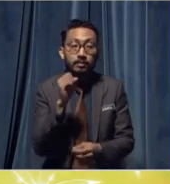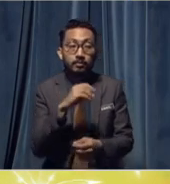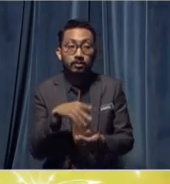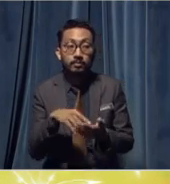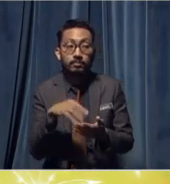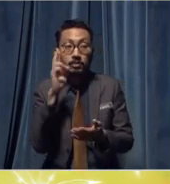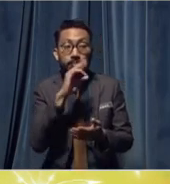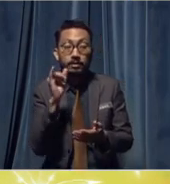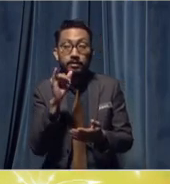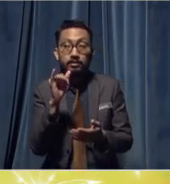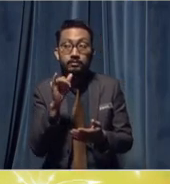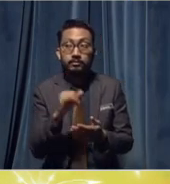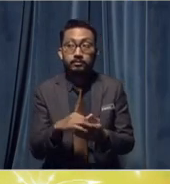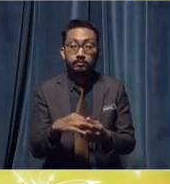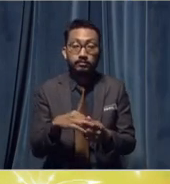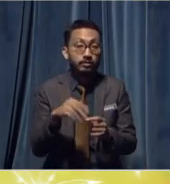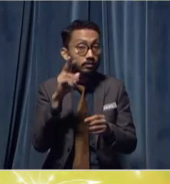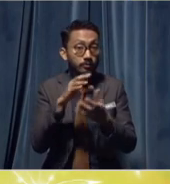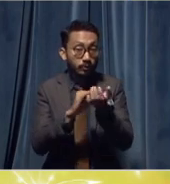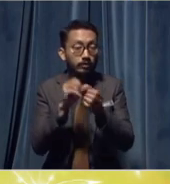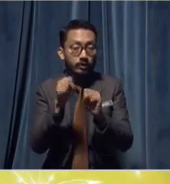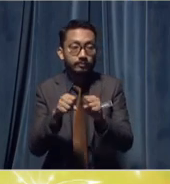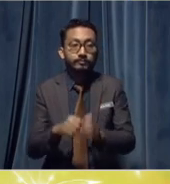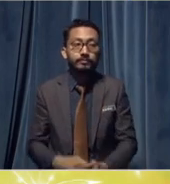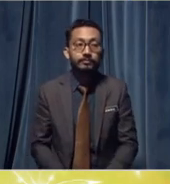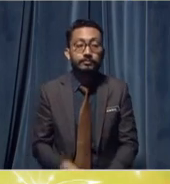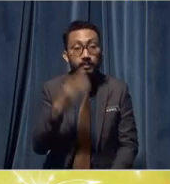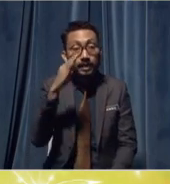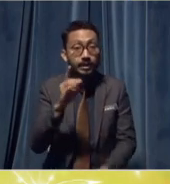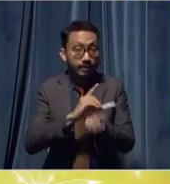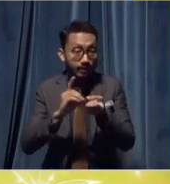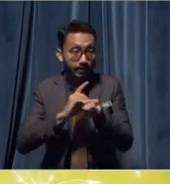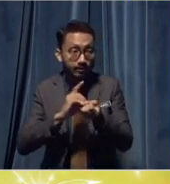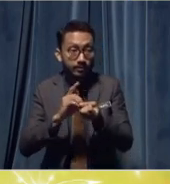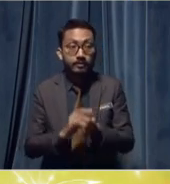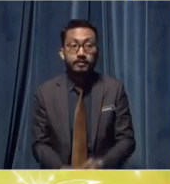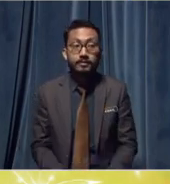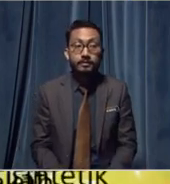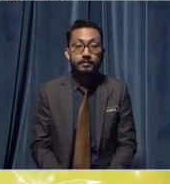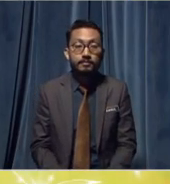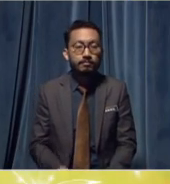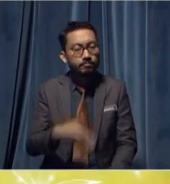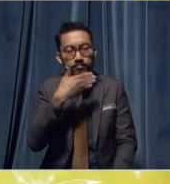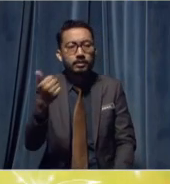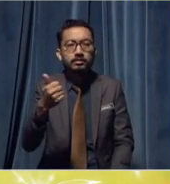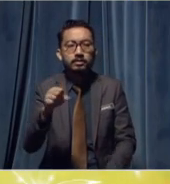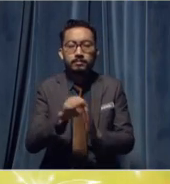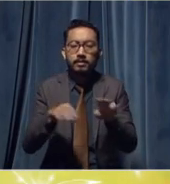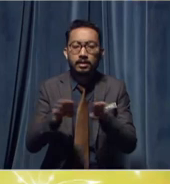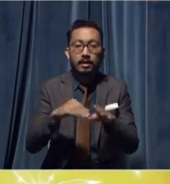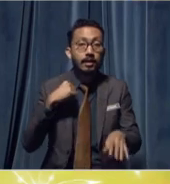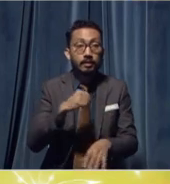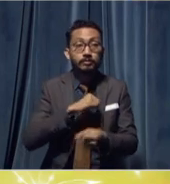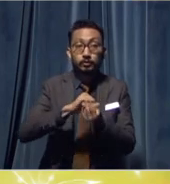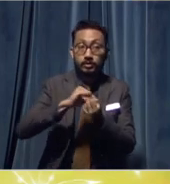sabun terbiodegradasi. Bagi deterjen pula, deterjen sangat